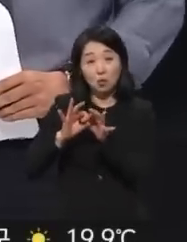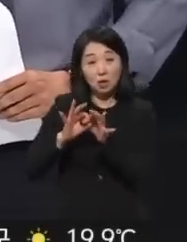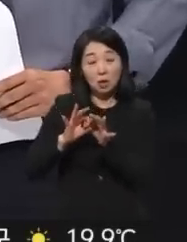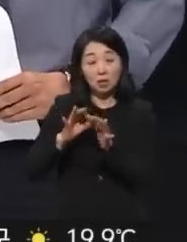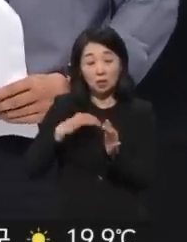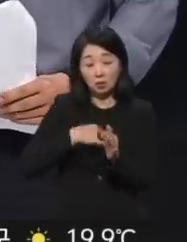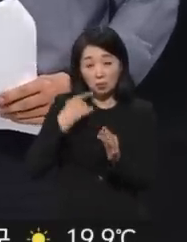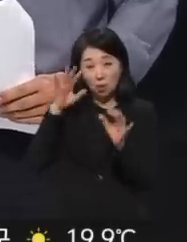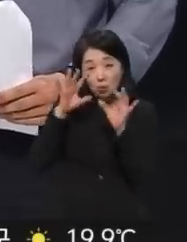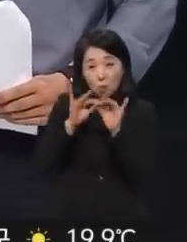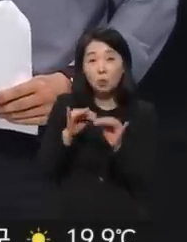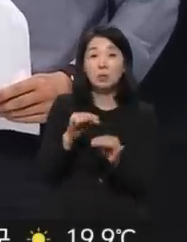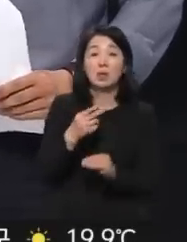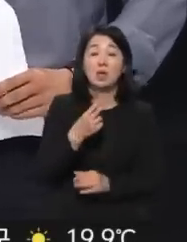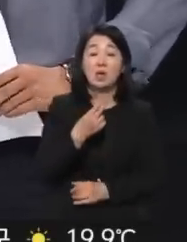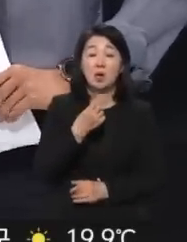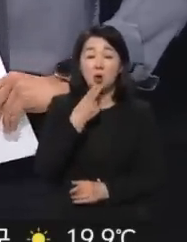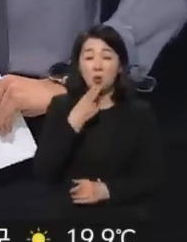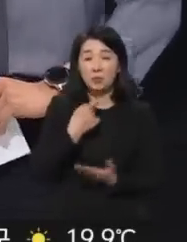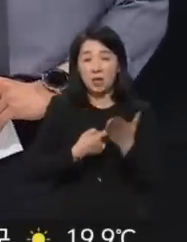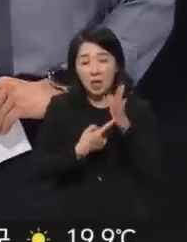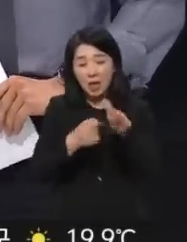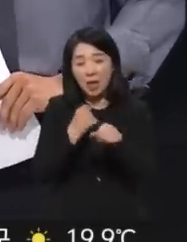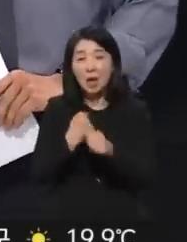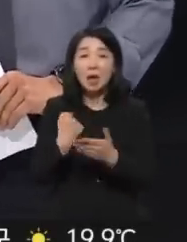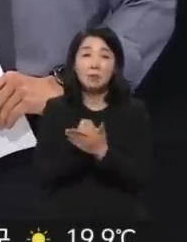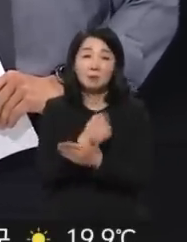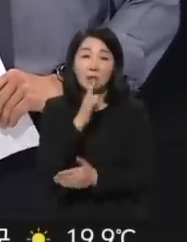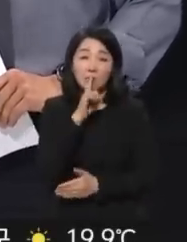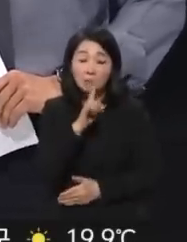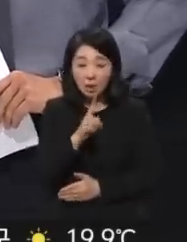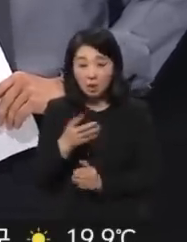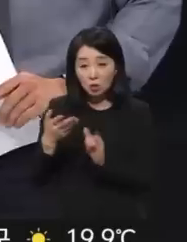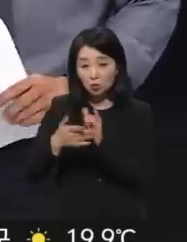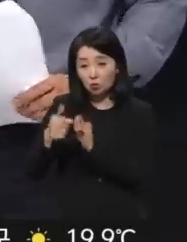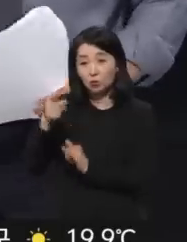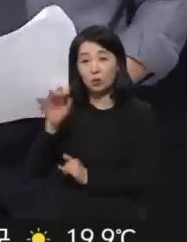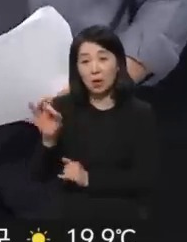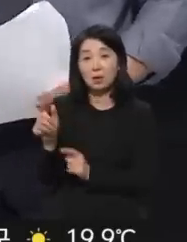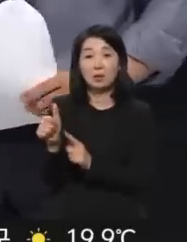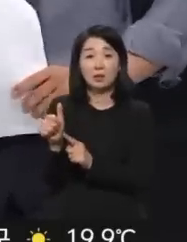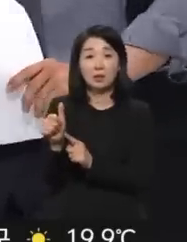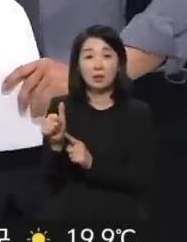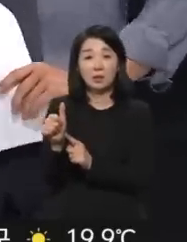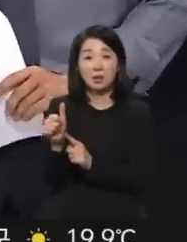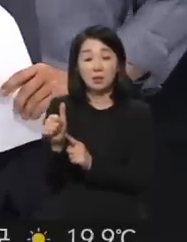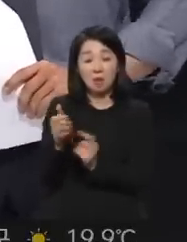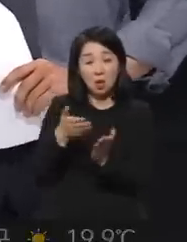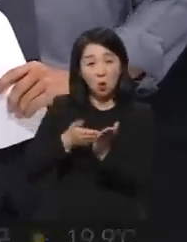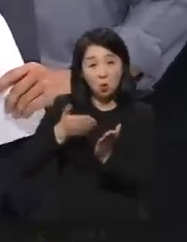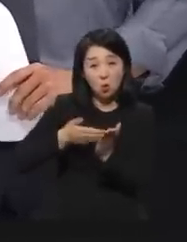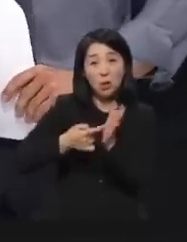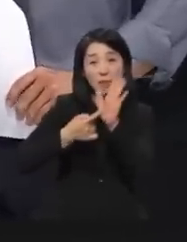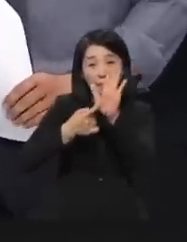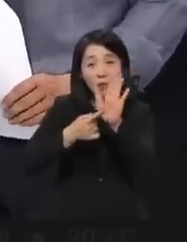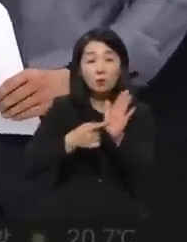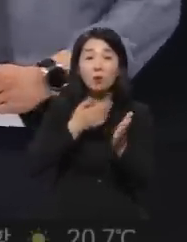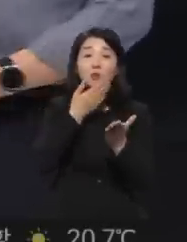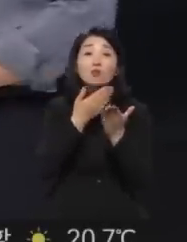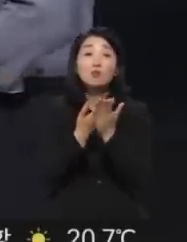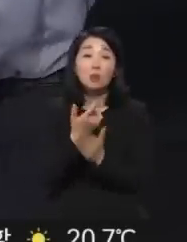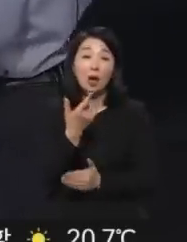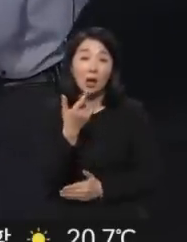동의 없이 보도를 강행했다면서 아쉬움을 나타냈는데요. 이 더 탐사 강 기자는 한 언론의 이 보도 내용 자체가 중요한